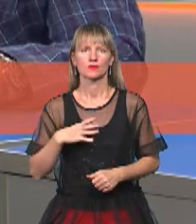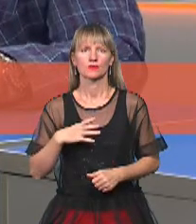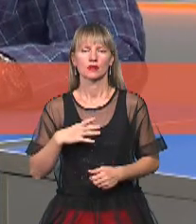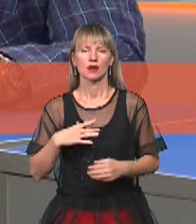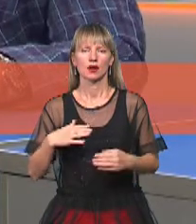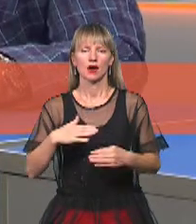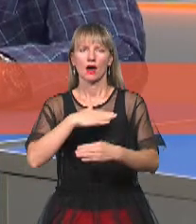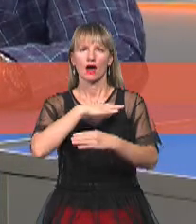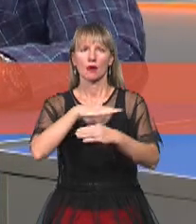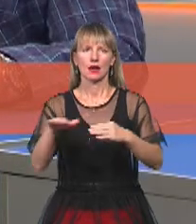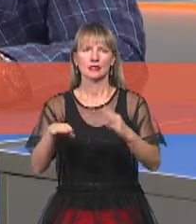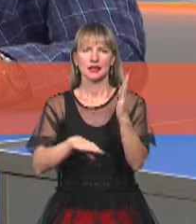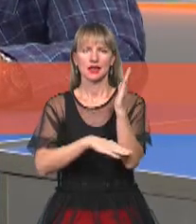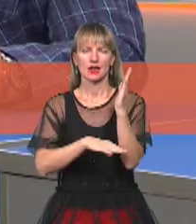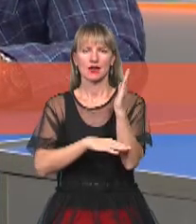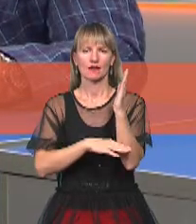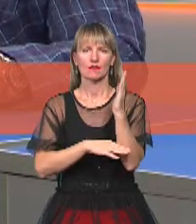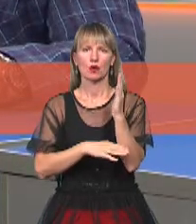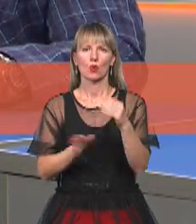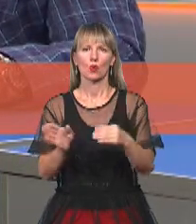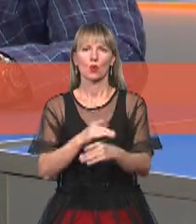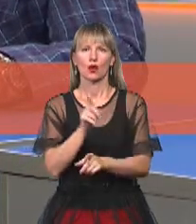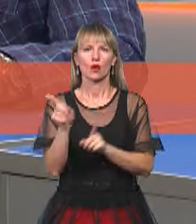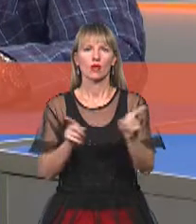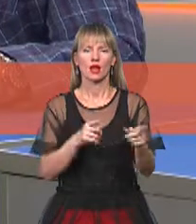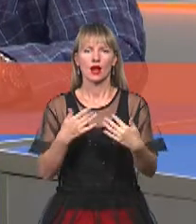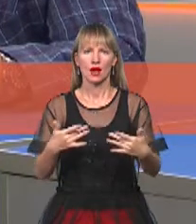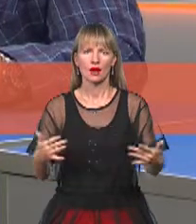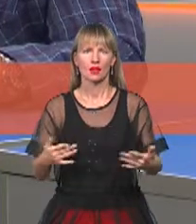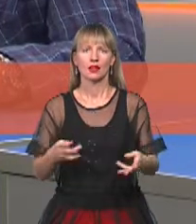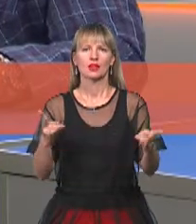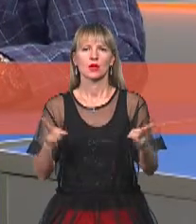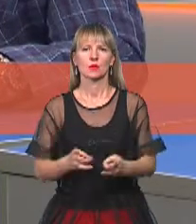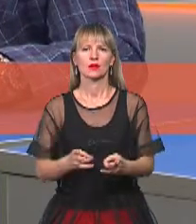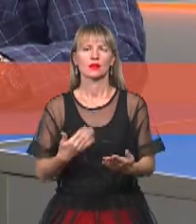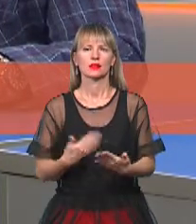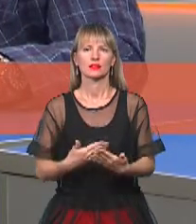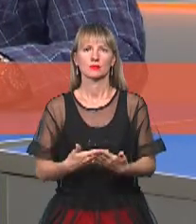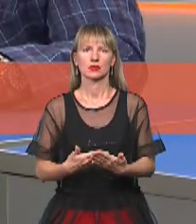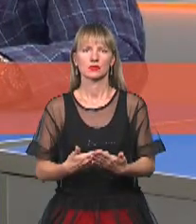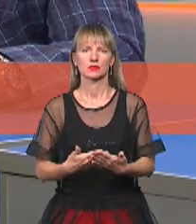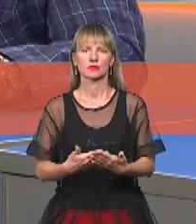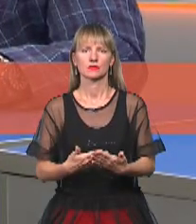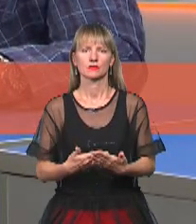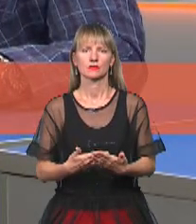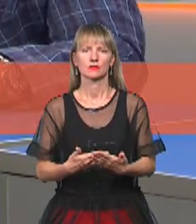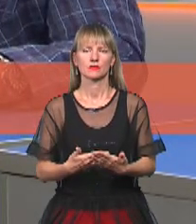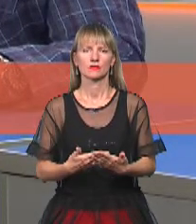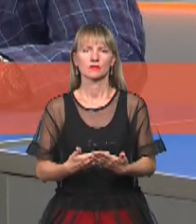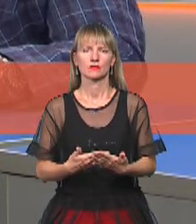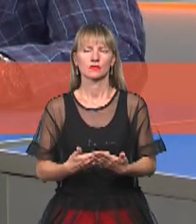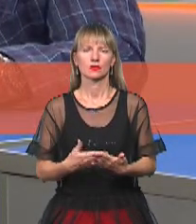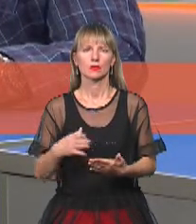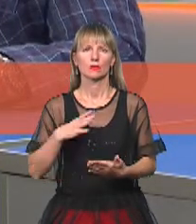коронування дерев, прибирання гілля, необхідність, допустимо, є такі як